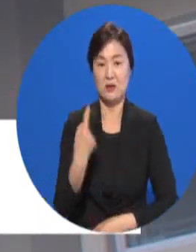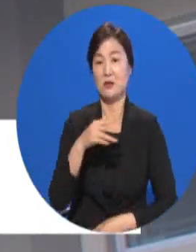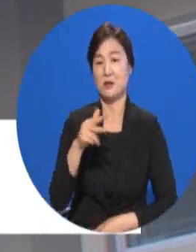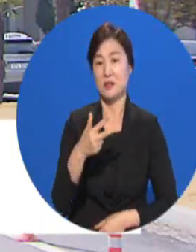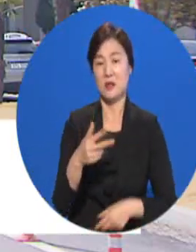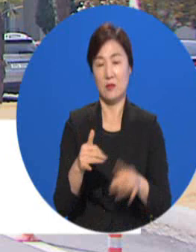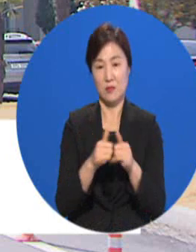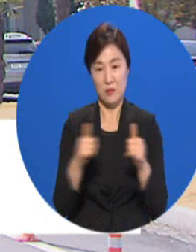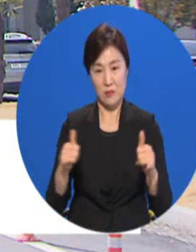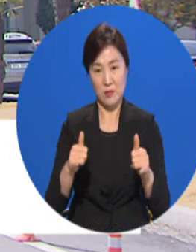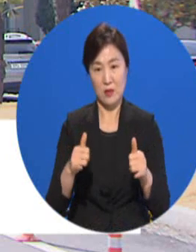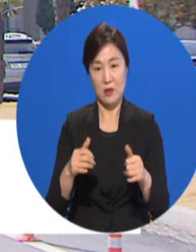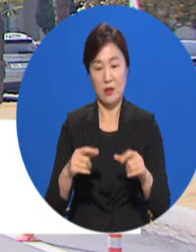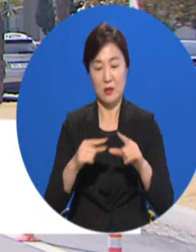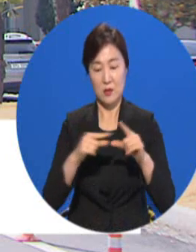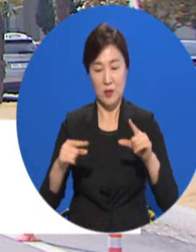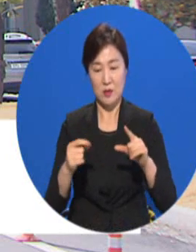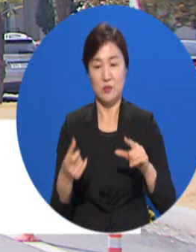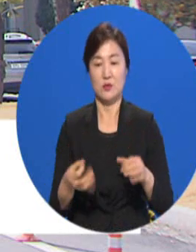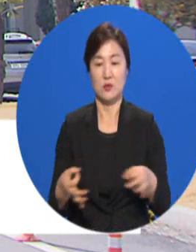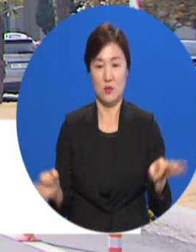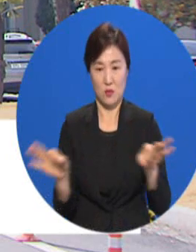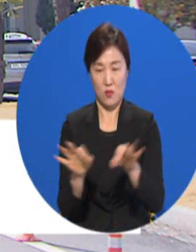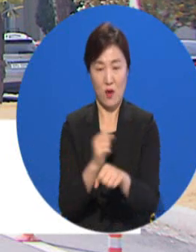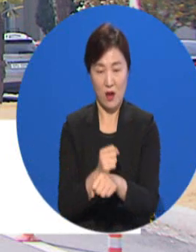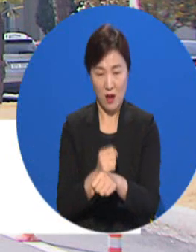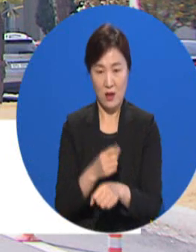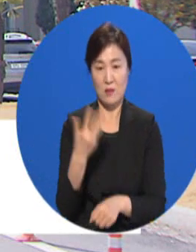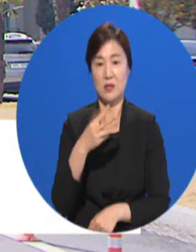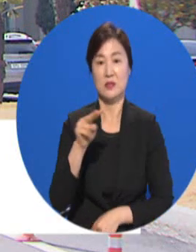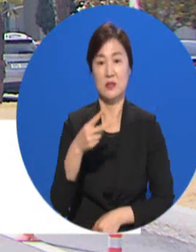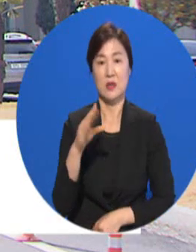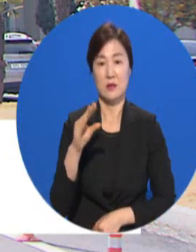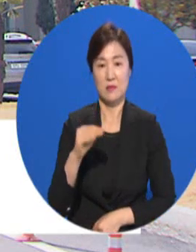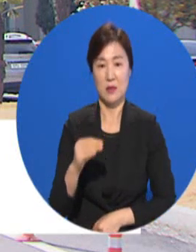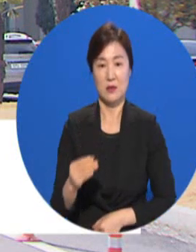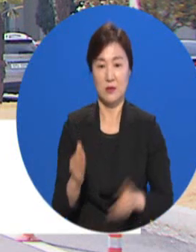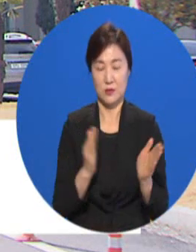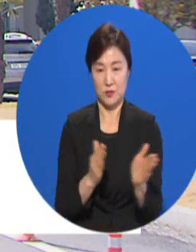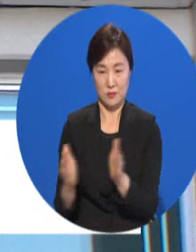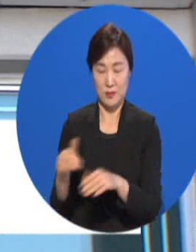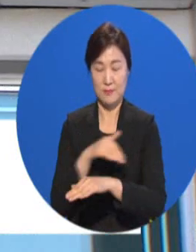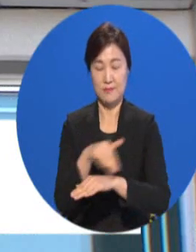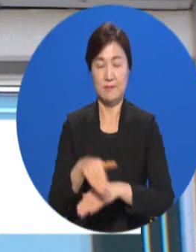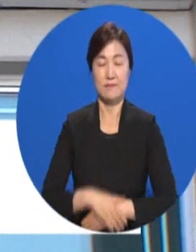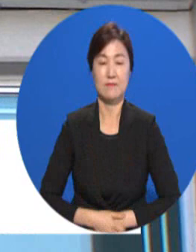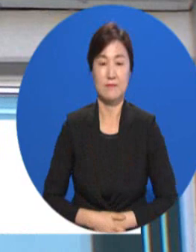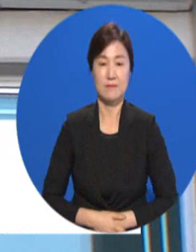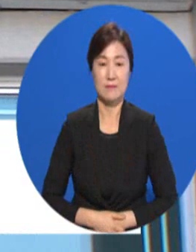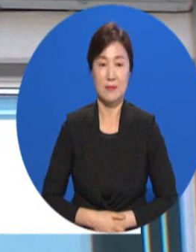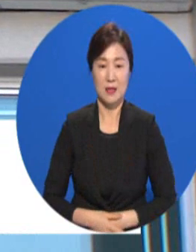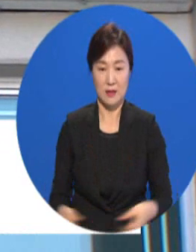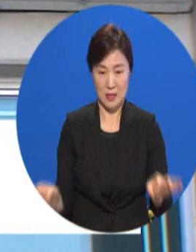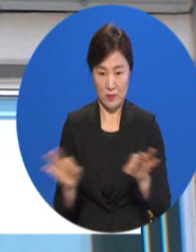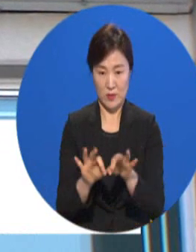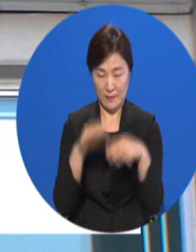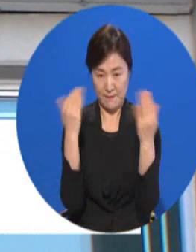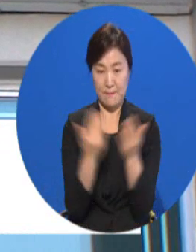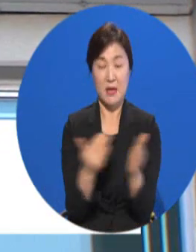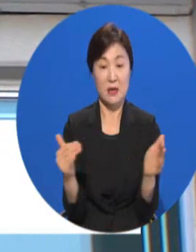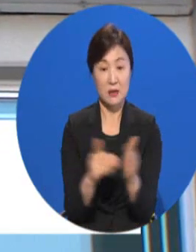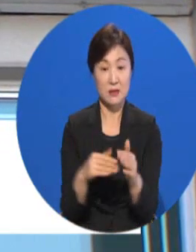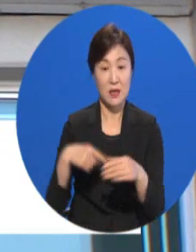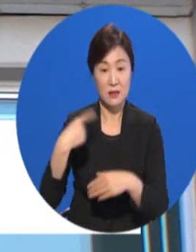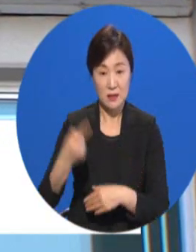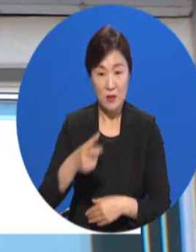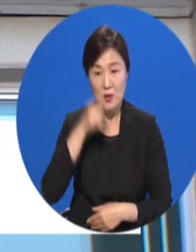공직자들이 급여 일부를 기부하는 방법으로 모두 8,200만 원을 조성하기로 했습니다. 여수시는 기부액이 조성되는 대로 시